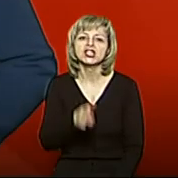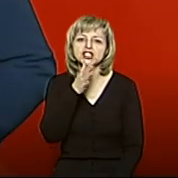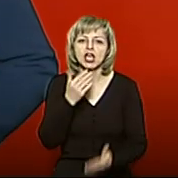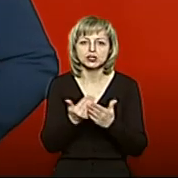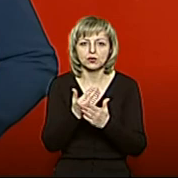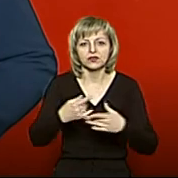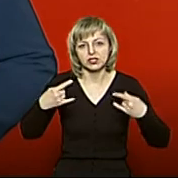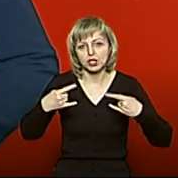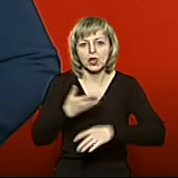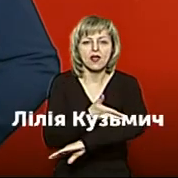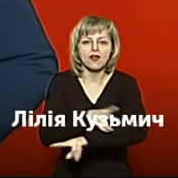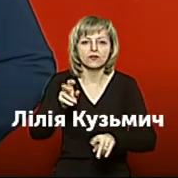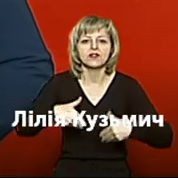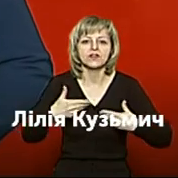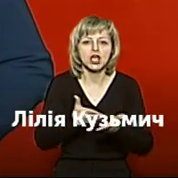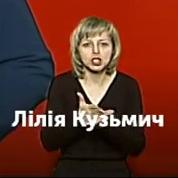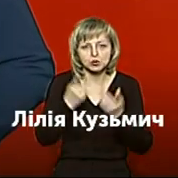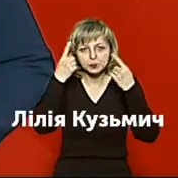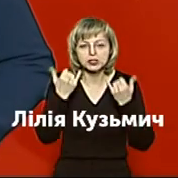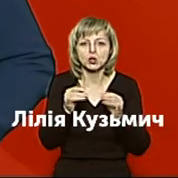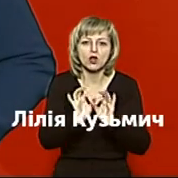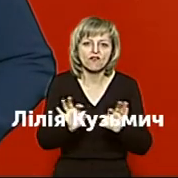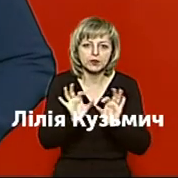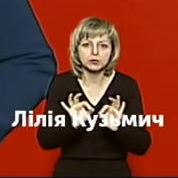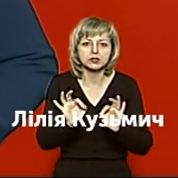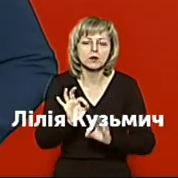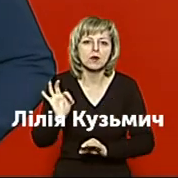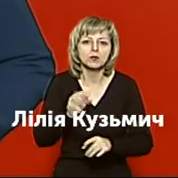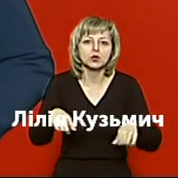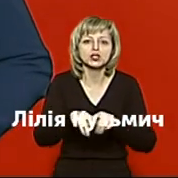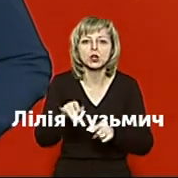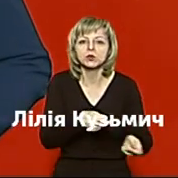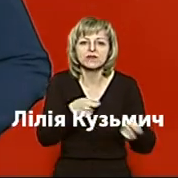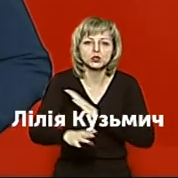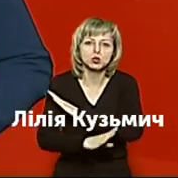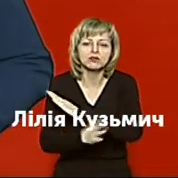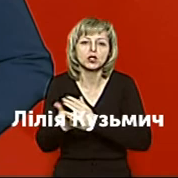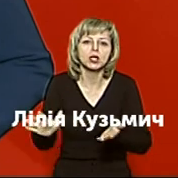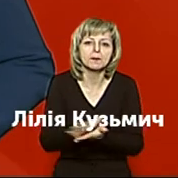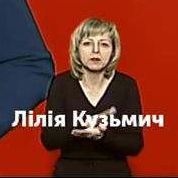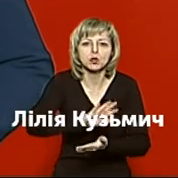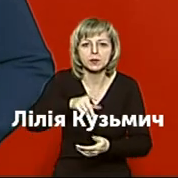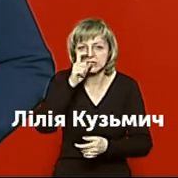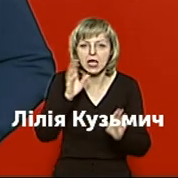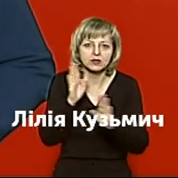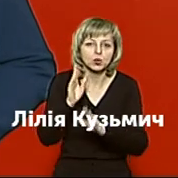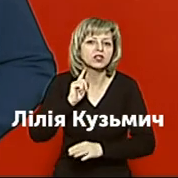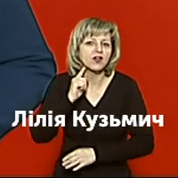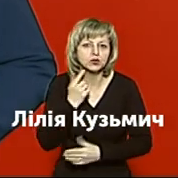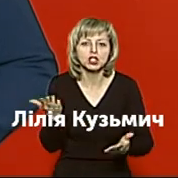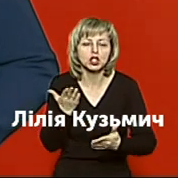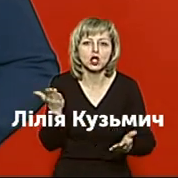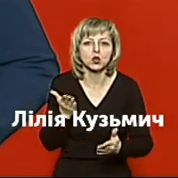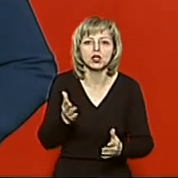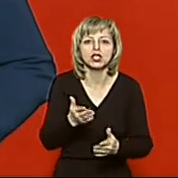Час новин на UA Волинь. Вас вітає служба інформації. Сьогодні у випуску ми розповімо, куди везуть деревину, яку прибирають після негоди у Луцьку, якої